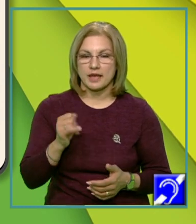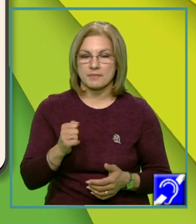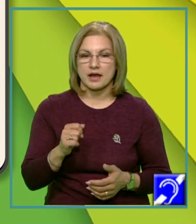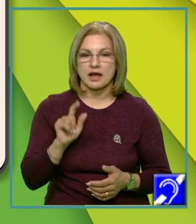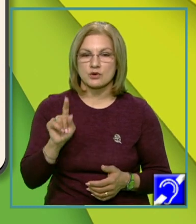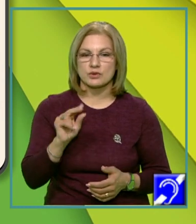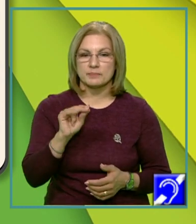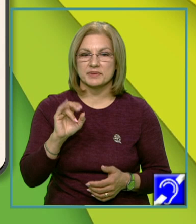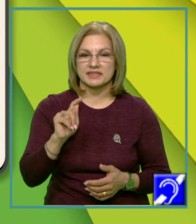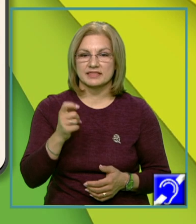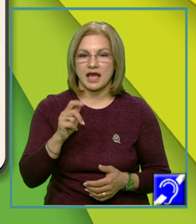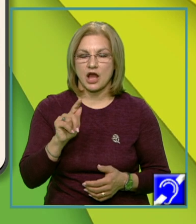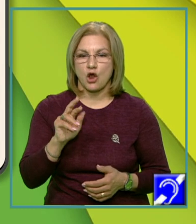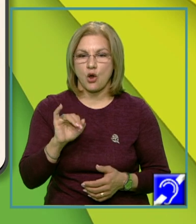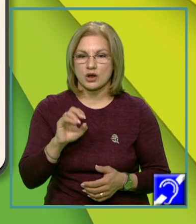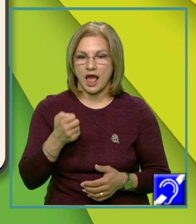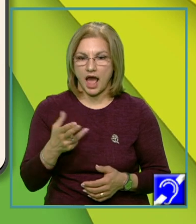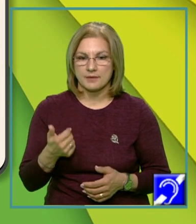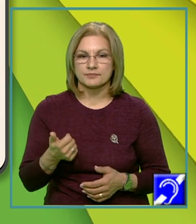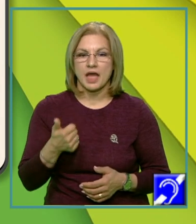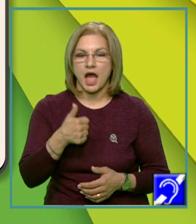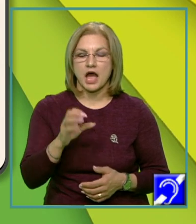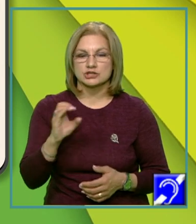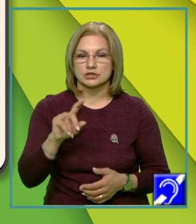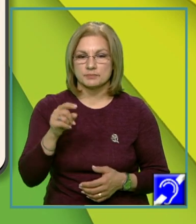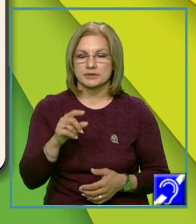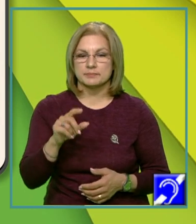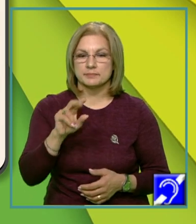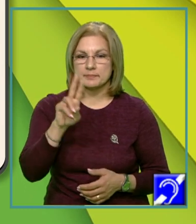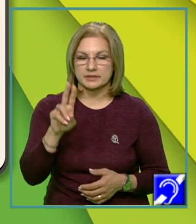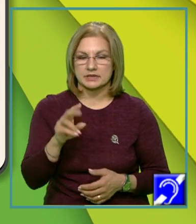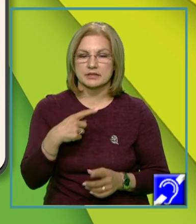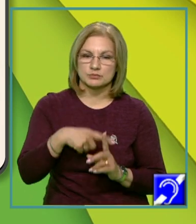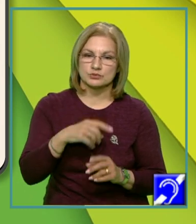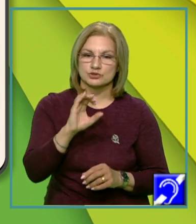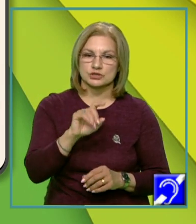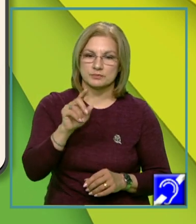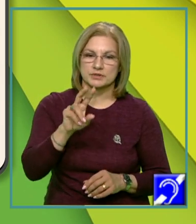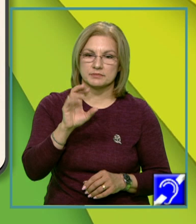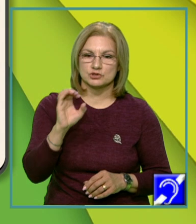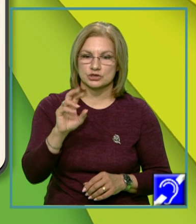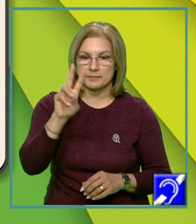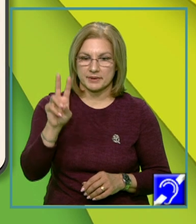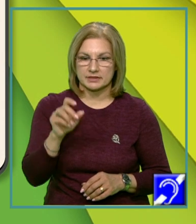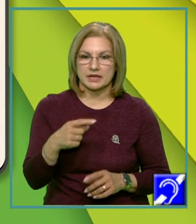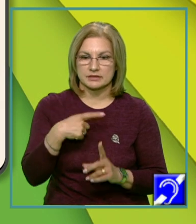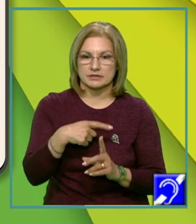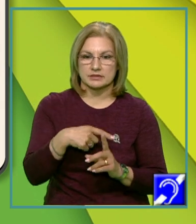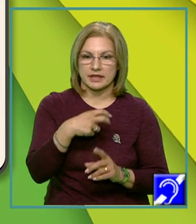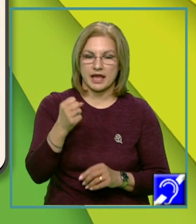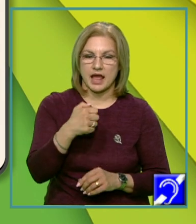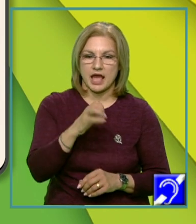Pitagora a si prin pătrat plus c prim c pătrat egal cu AC